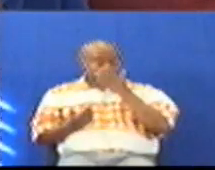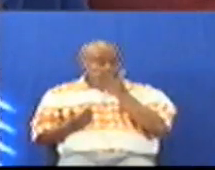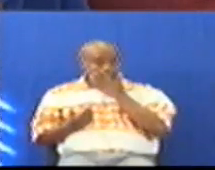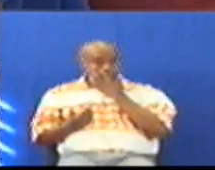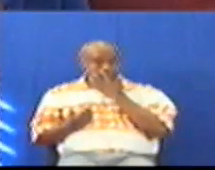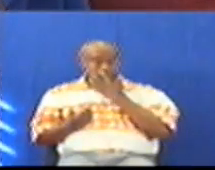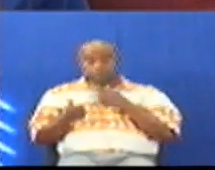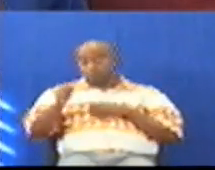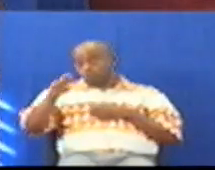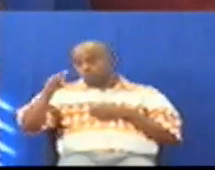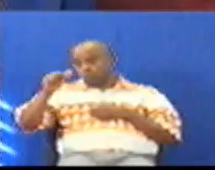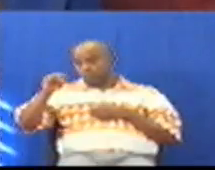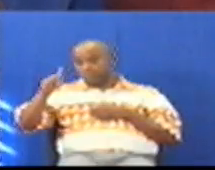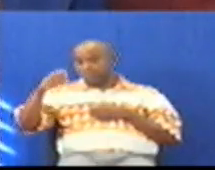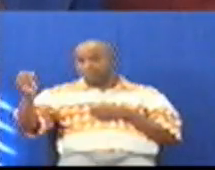Mheshimiwa Upendo.